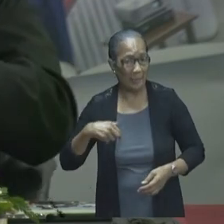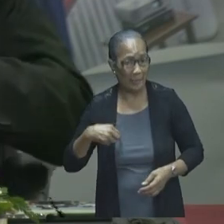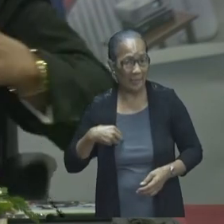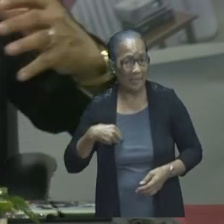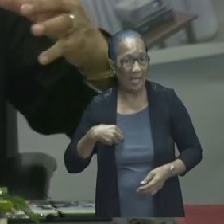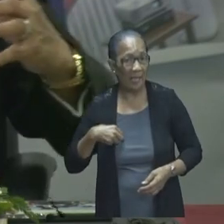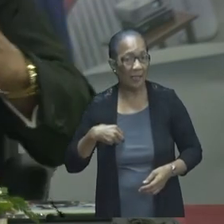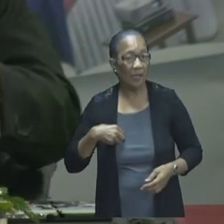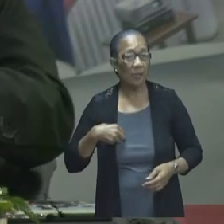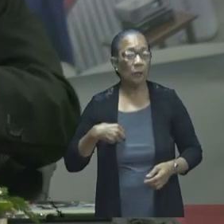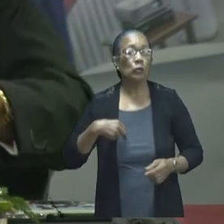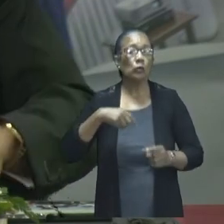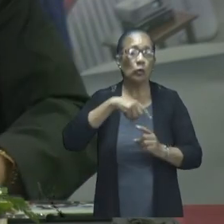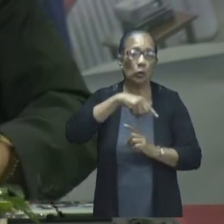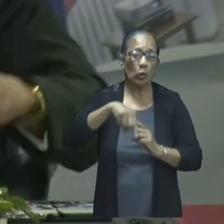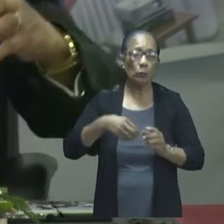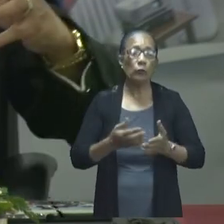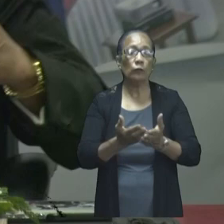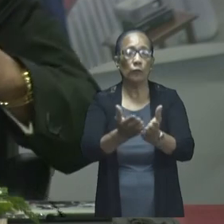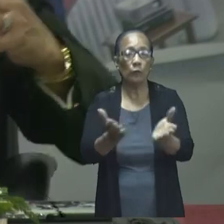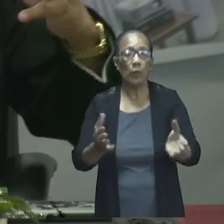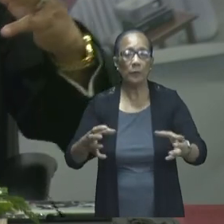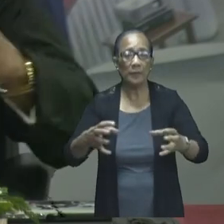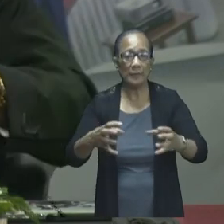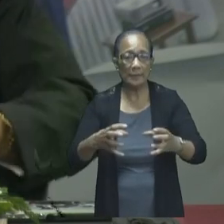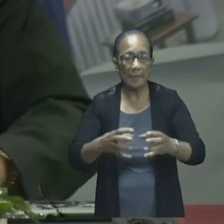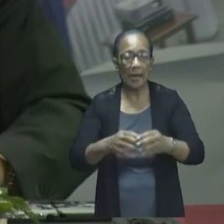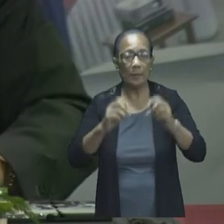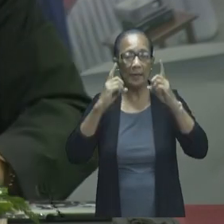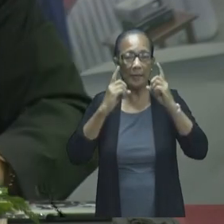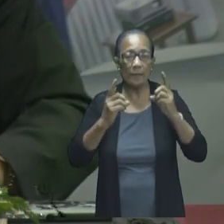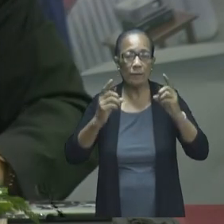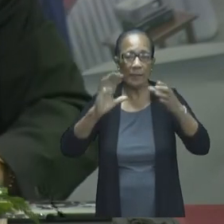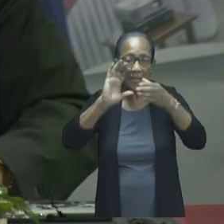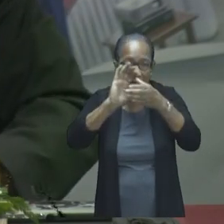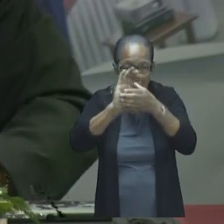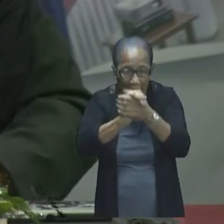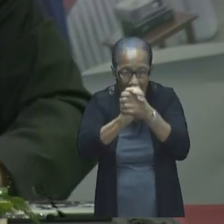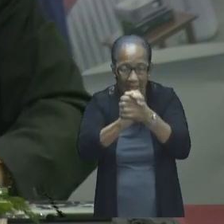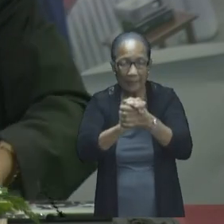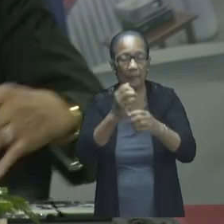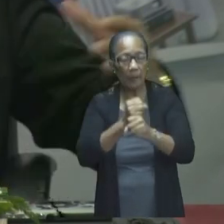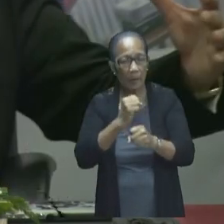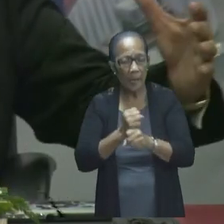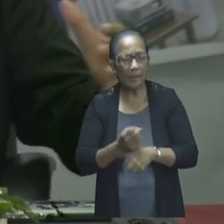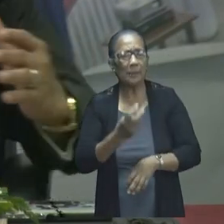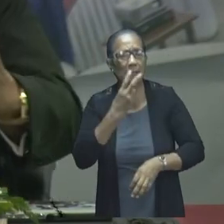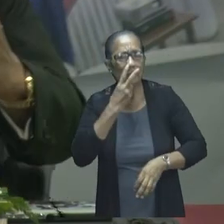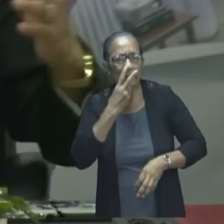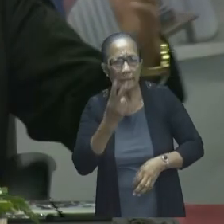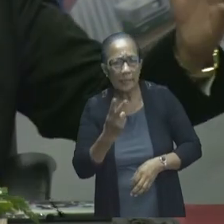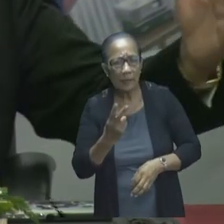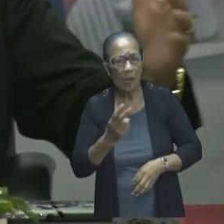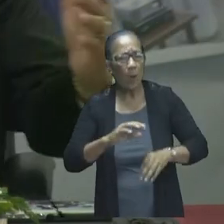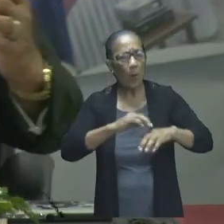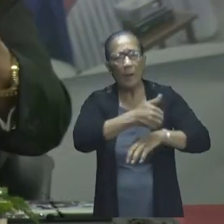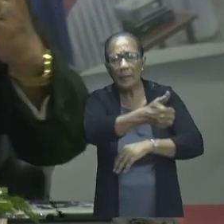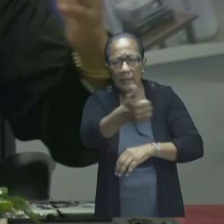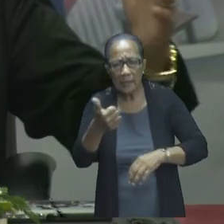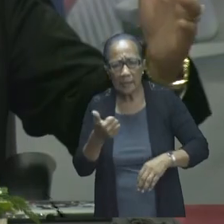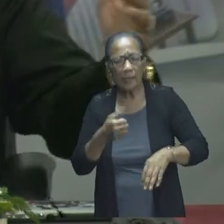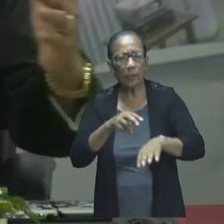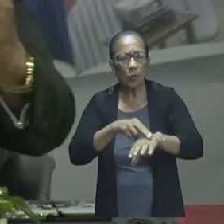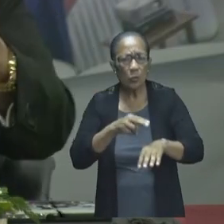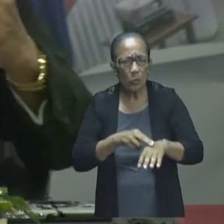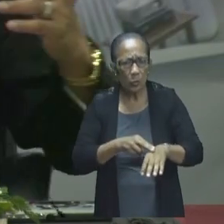de room moet vervullen om die samenleving dan verbinden en te binden je ziet wat u allemaal op paleis doen nodig aan een goed uit we